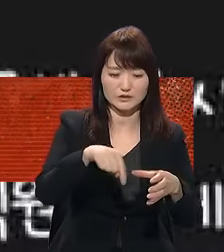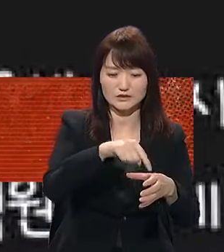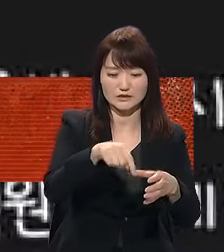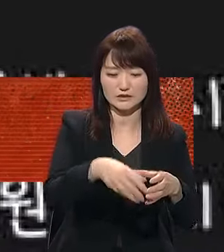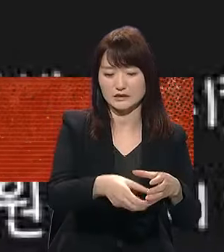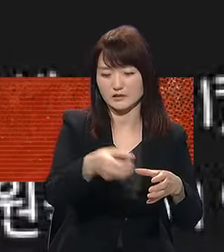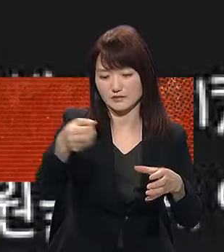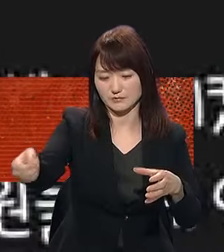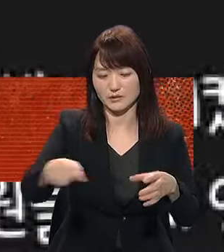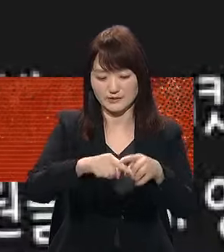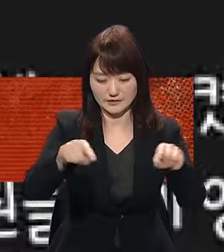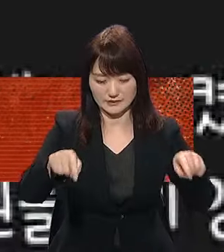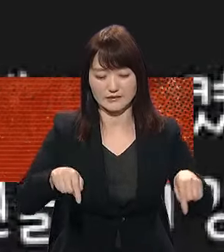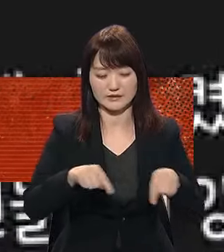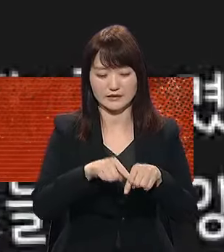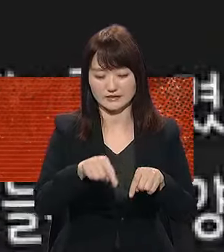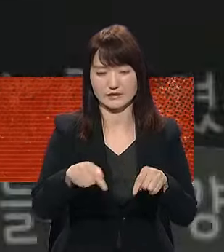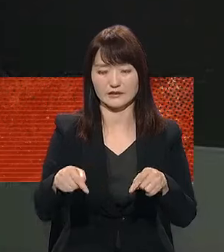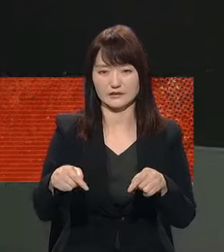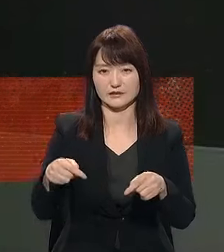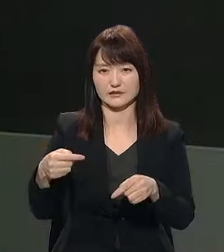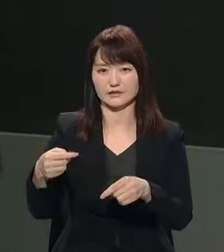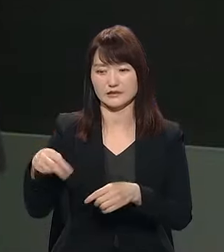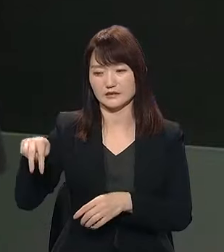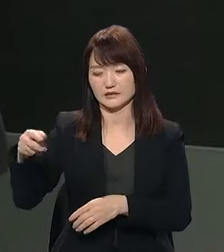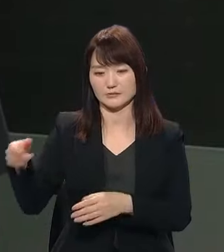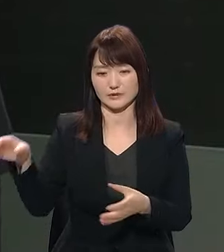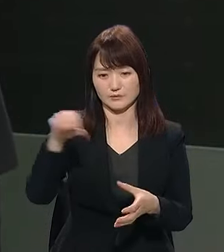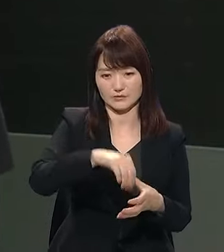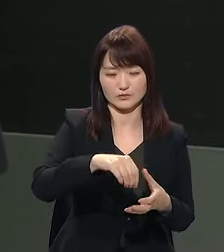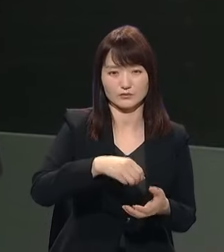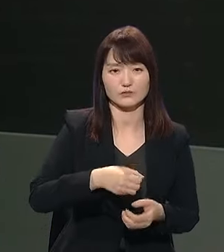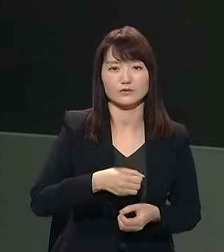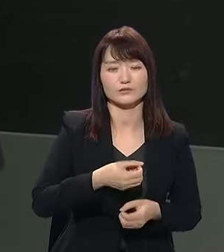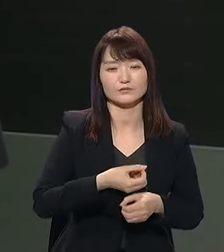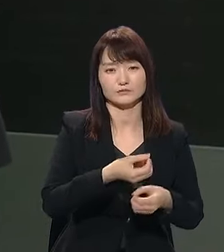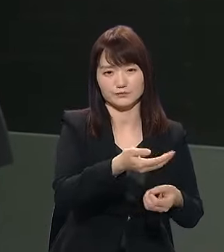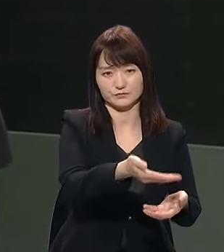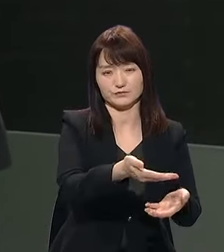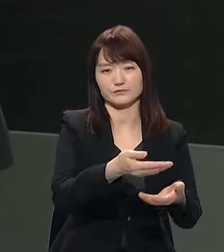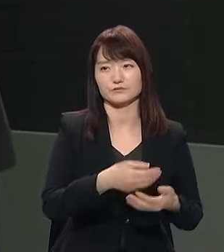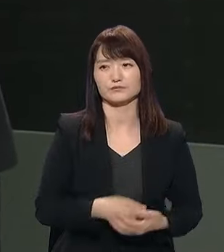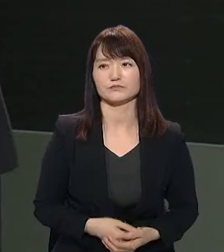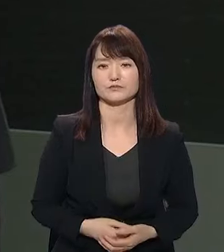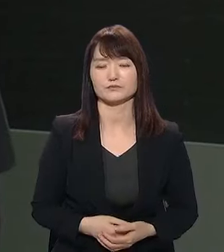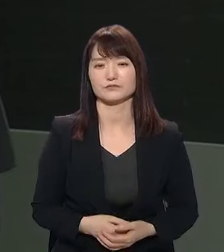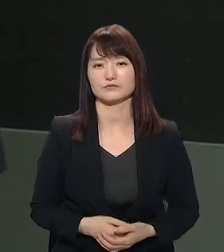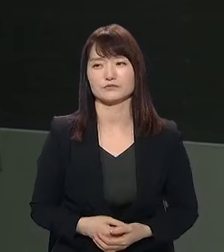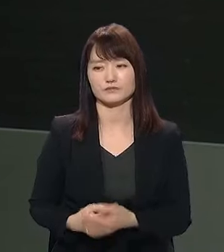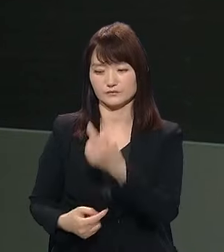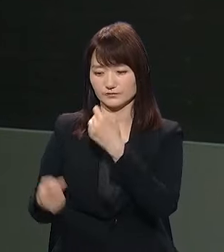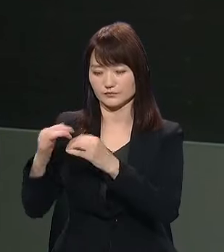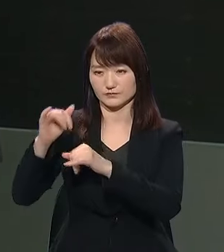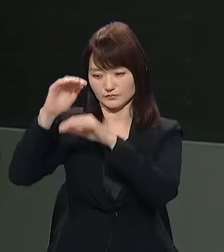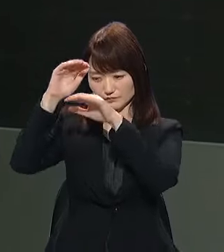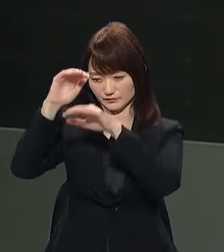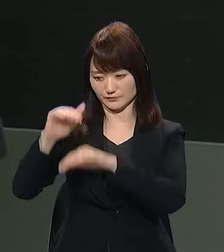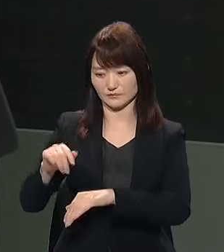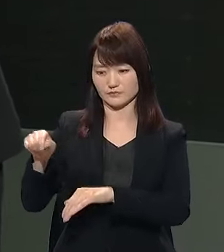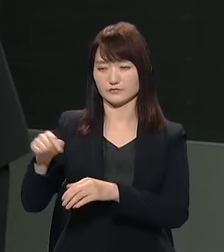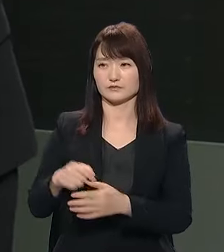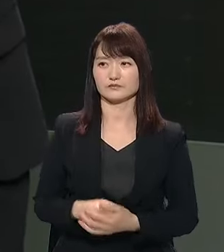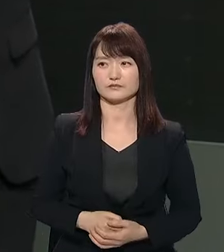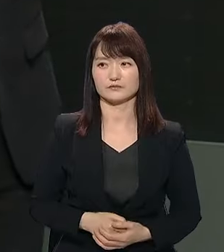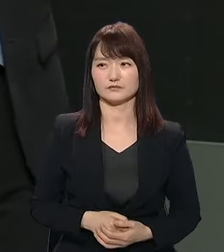이제 그 사산 저희가 뭐이 제보자들의 말씀을 받아서 제보했던 그 내용 내용들이